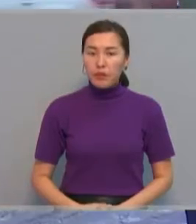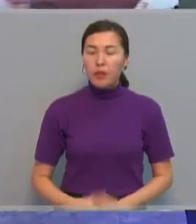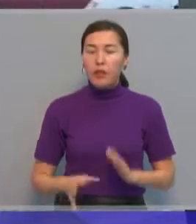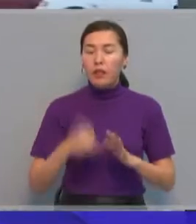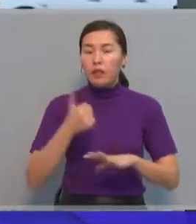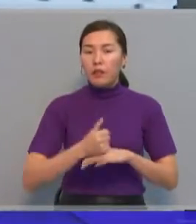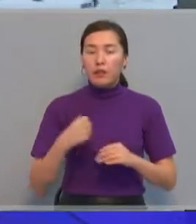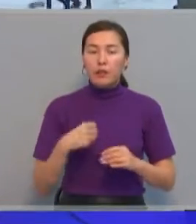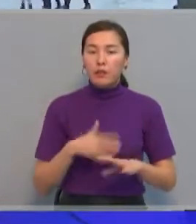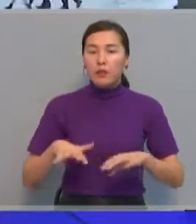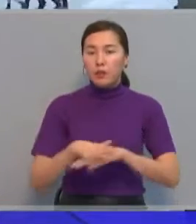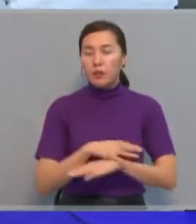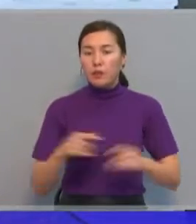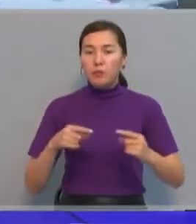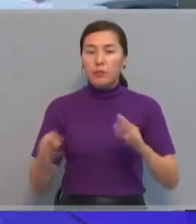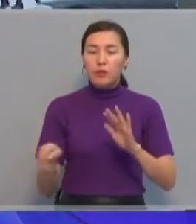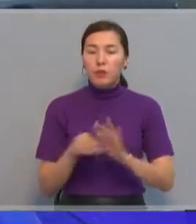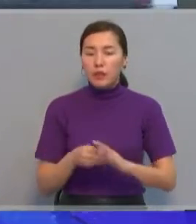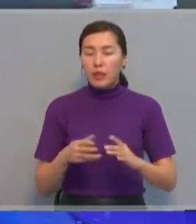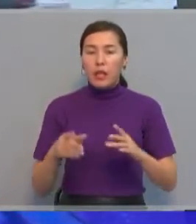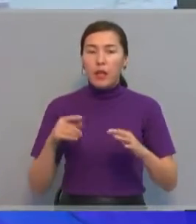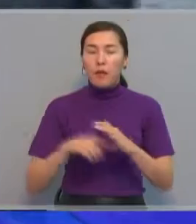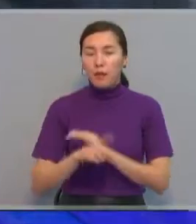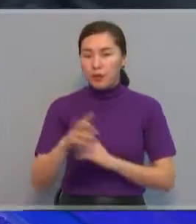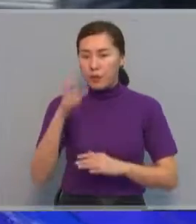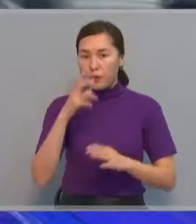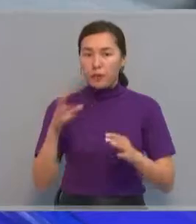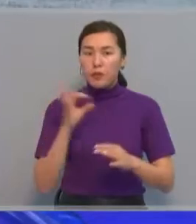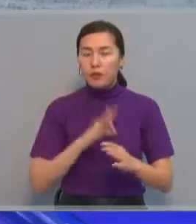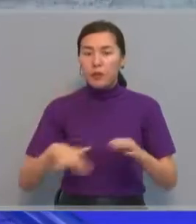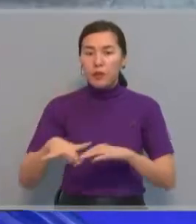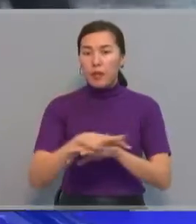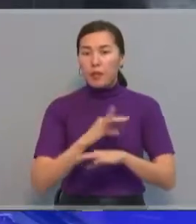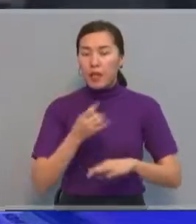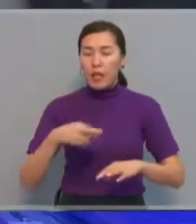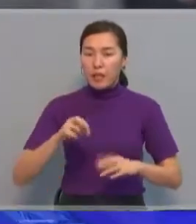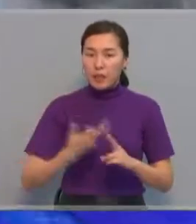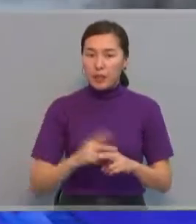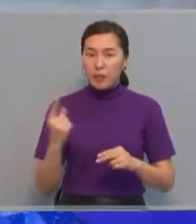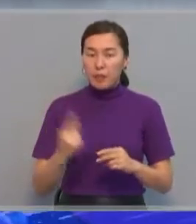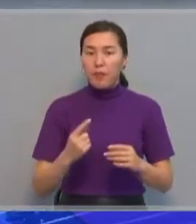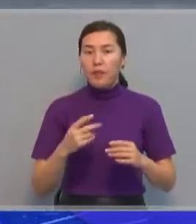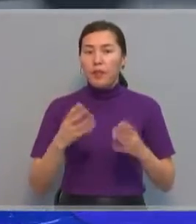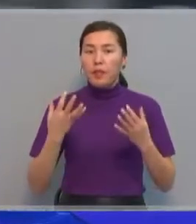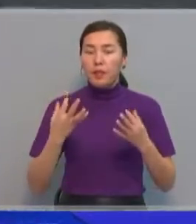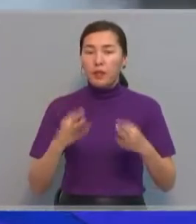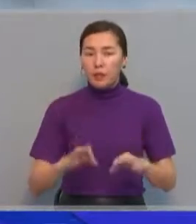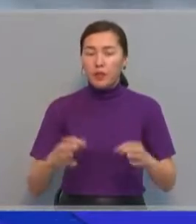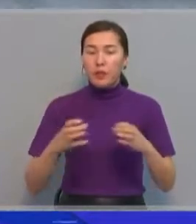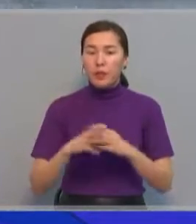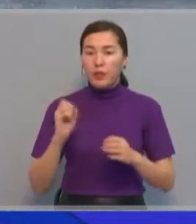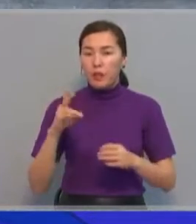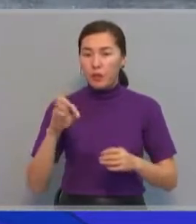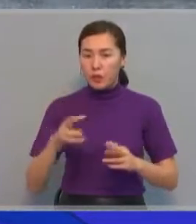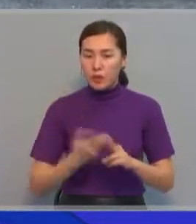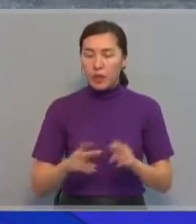Избрание акимов самим населением, противодействие коррупции и возвращение в страну выведенные в офшоры миллиарды – один из приоритетов демократической партии «Ак